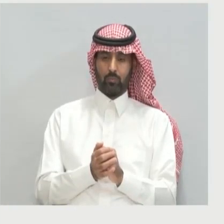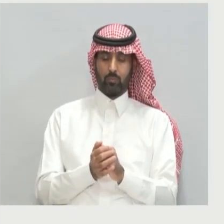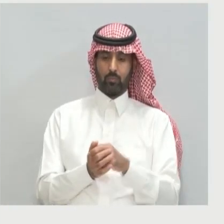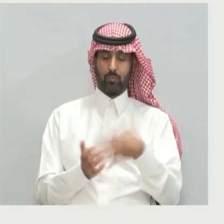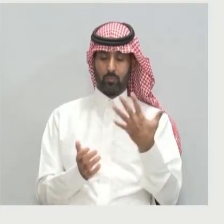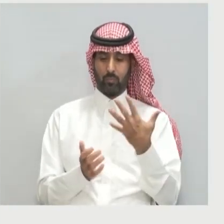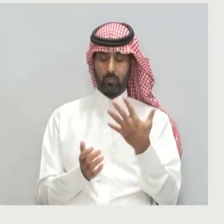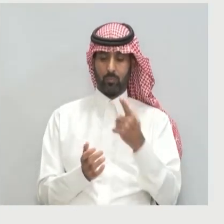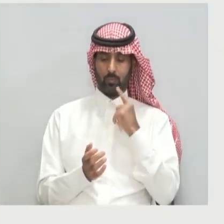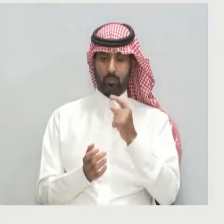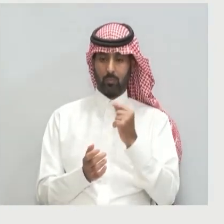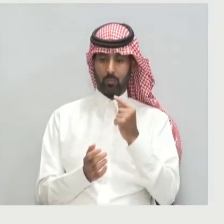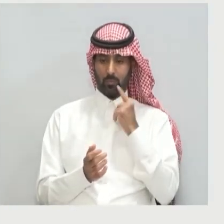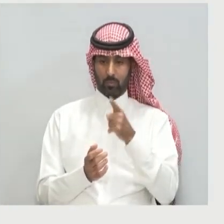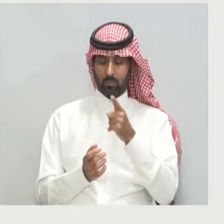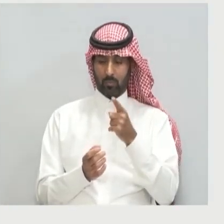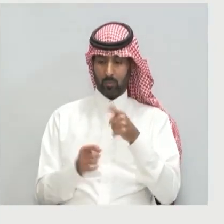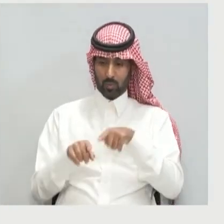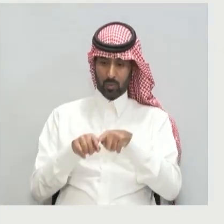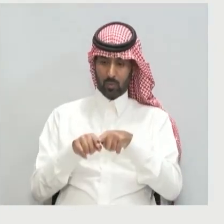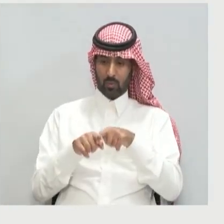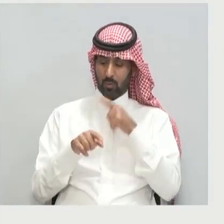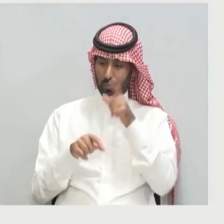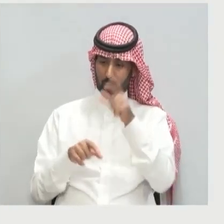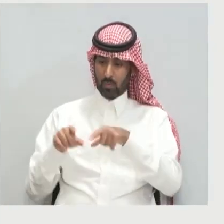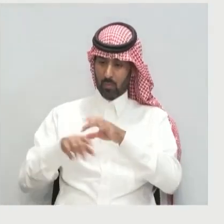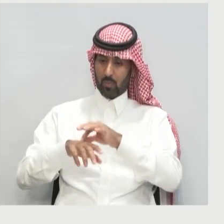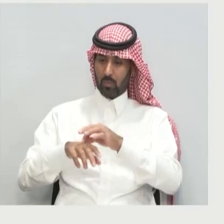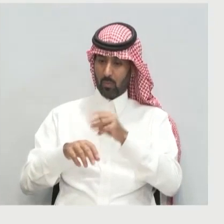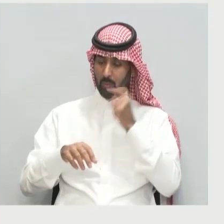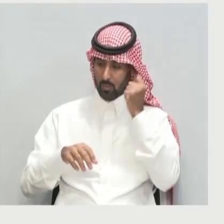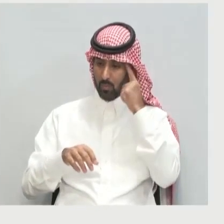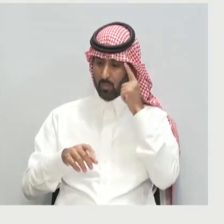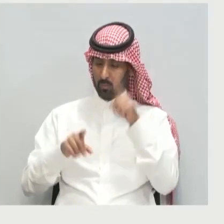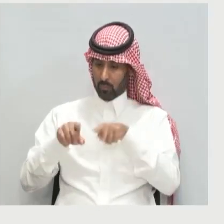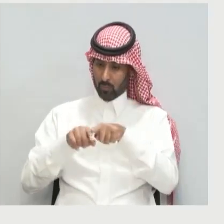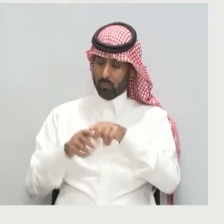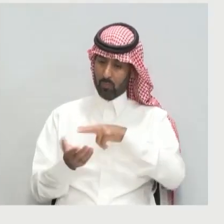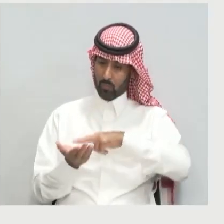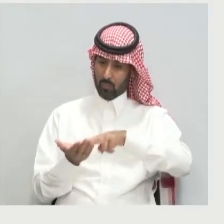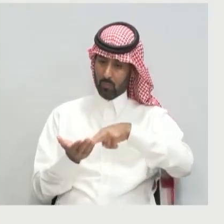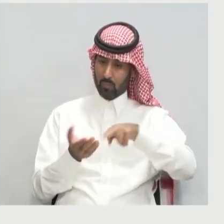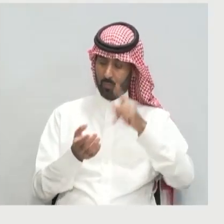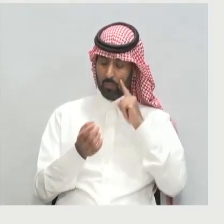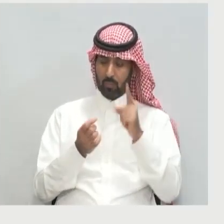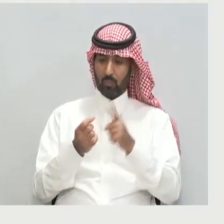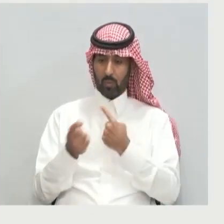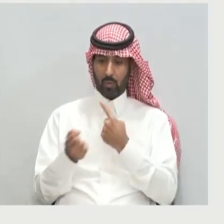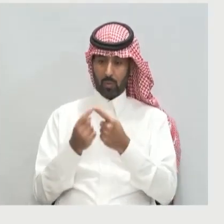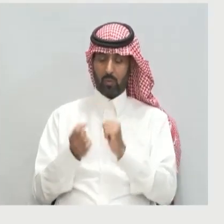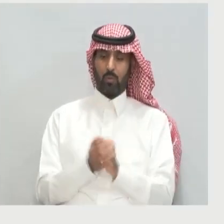خامسا من الافضل ان تصادق فقط الاشخاص الذين تعرفهم بالفعل وتحدث